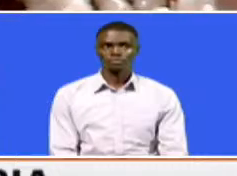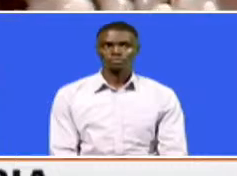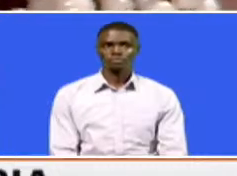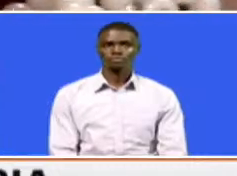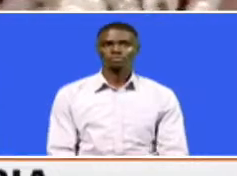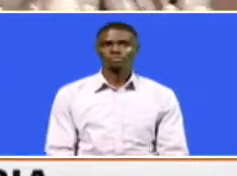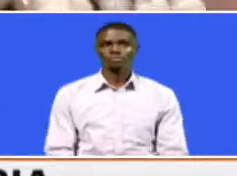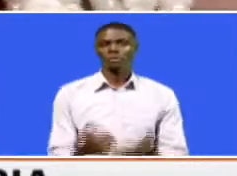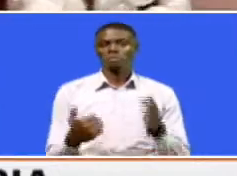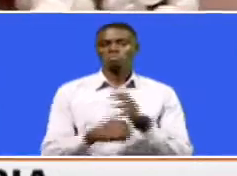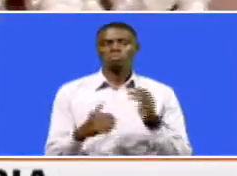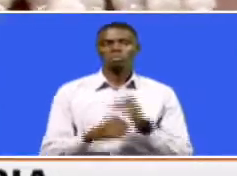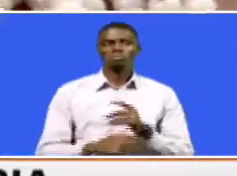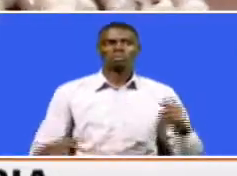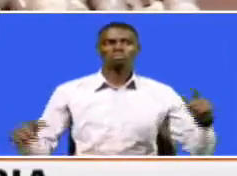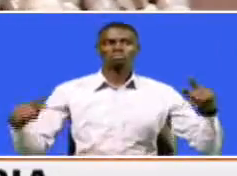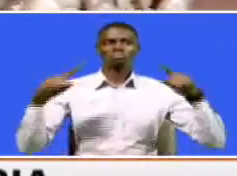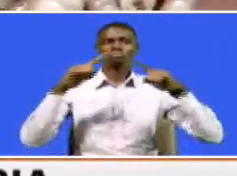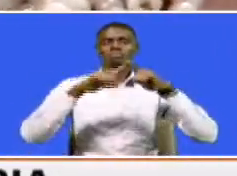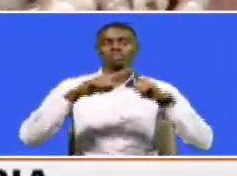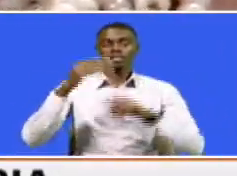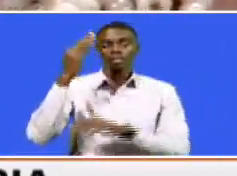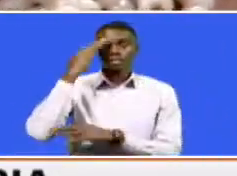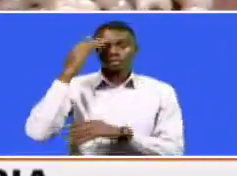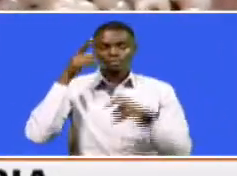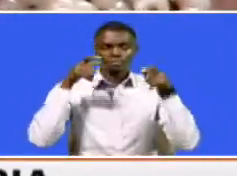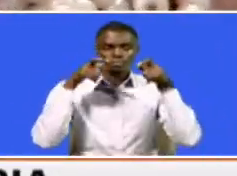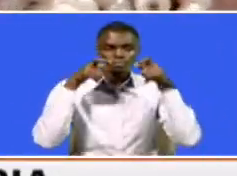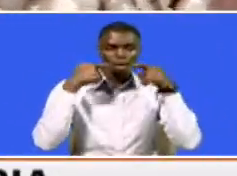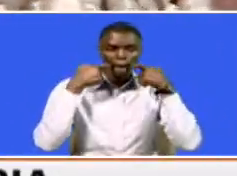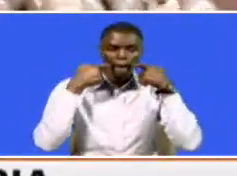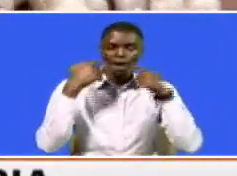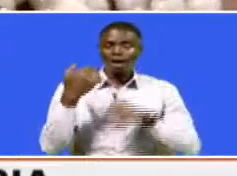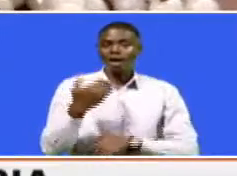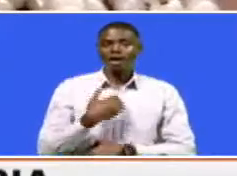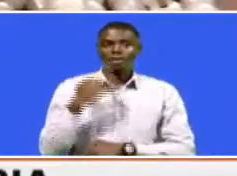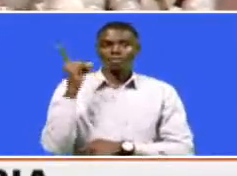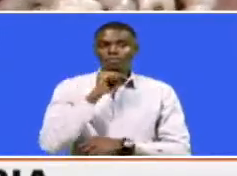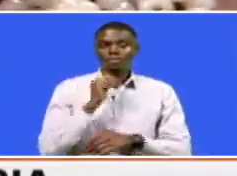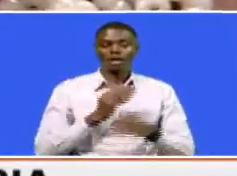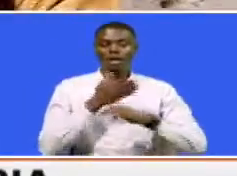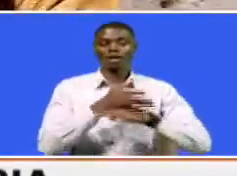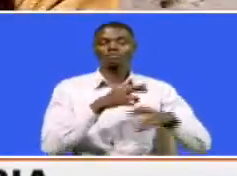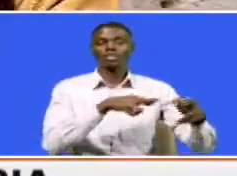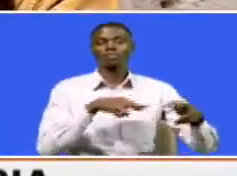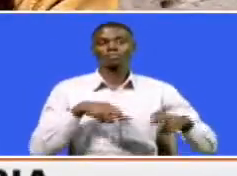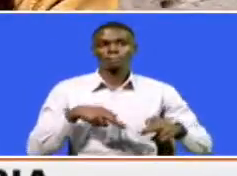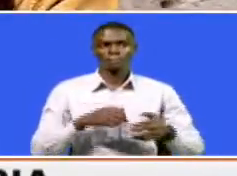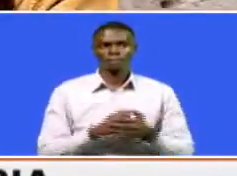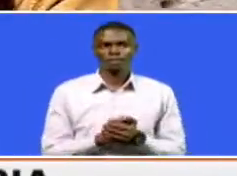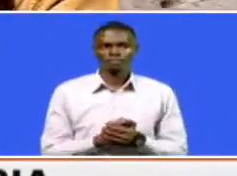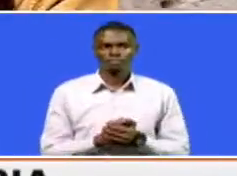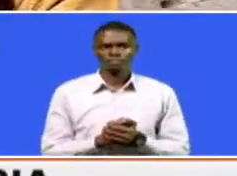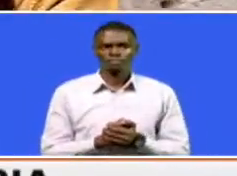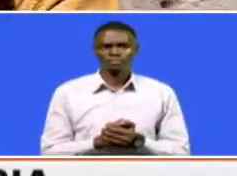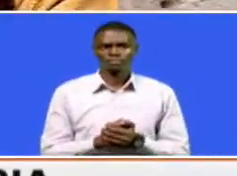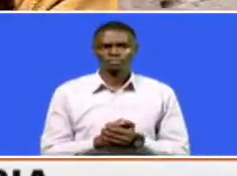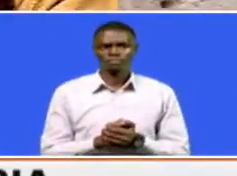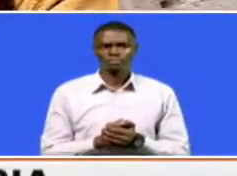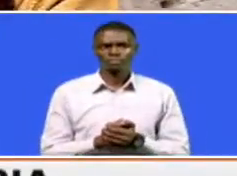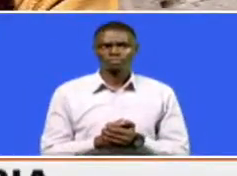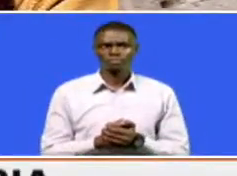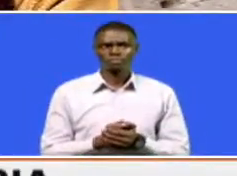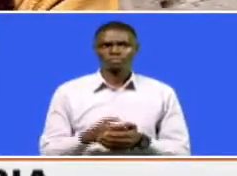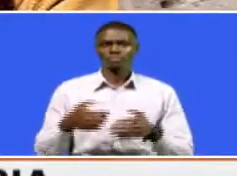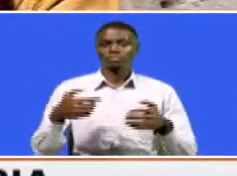maji yalizidi unga alipotambua ameambukizwa virusi vya ukimwi kutokana na tendo hilo la kinyama la ubakaji. Haitu naongea kwanza kipi ni kwa